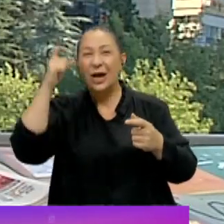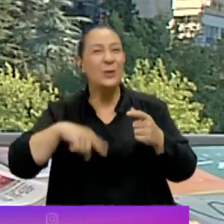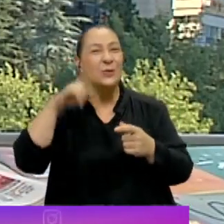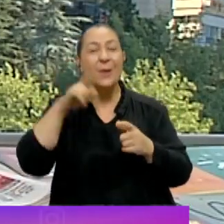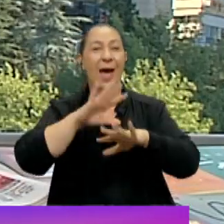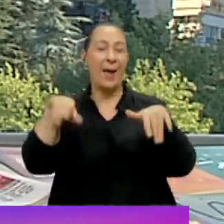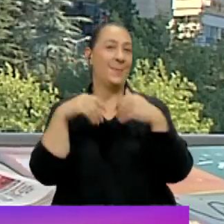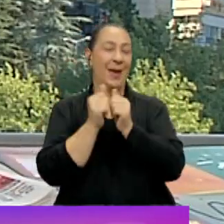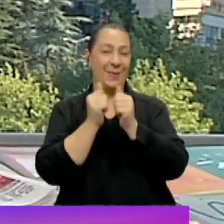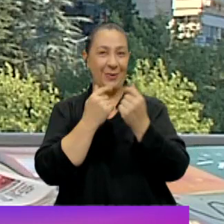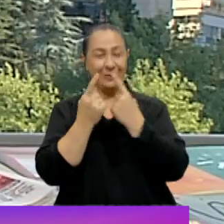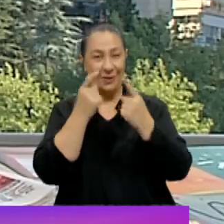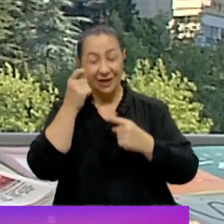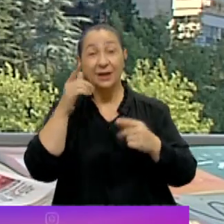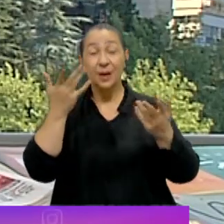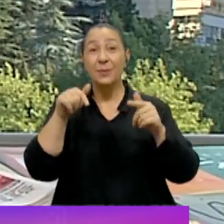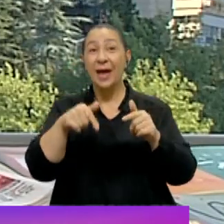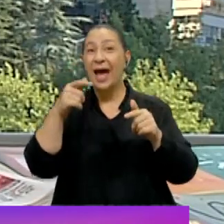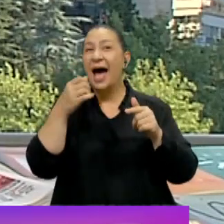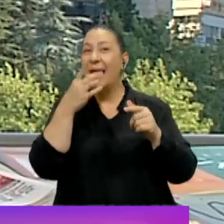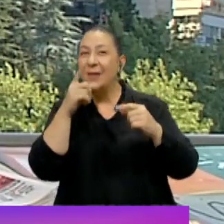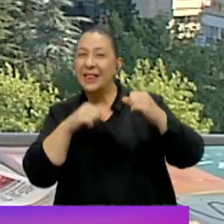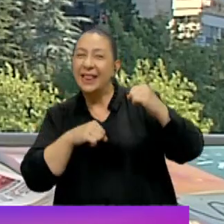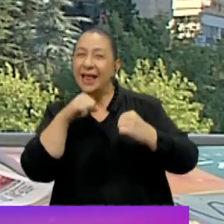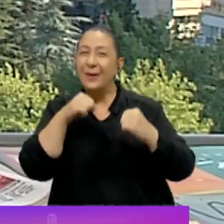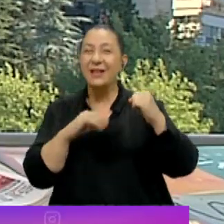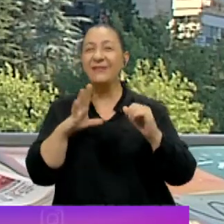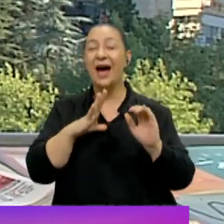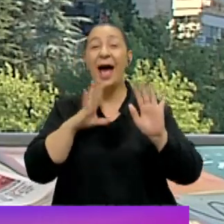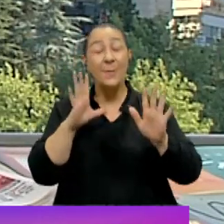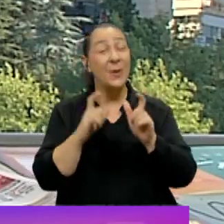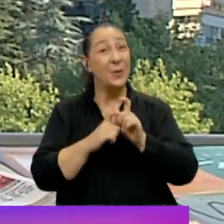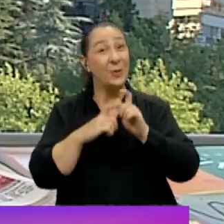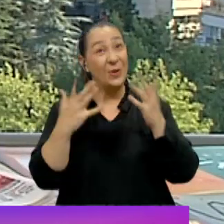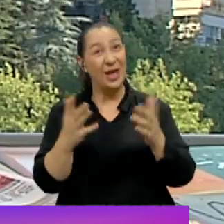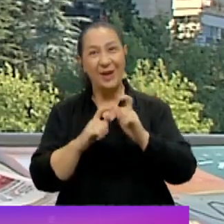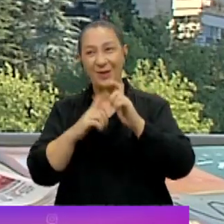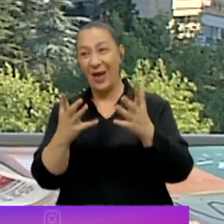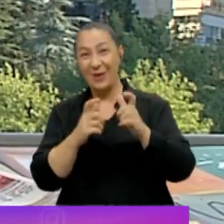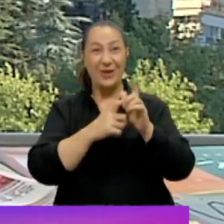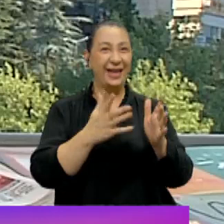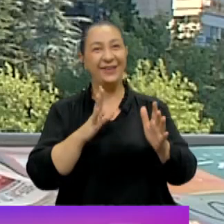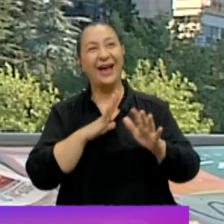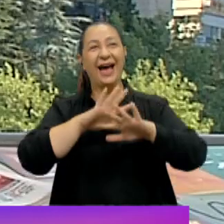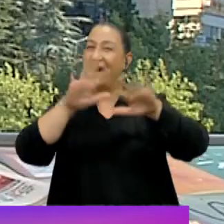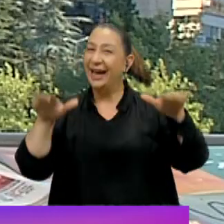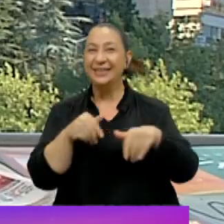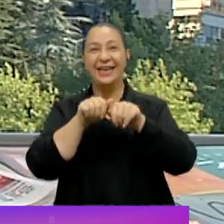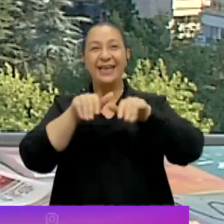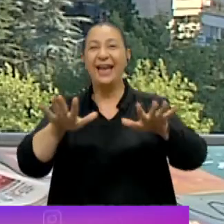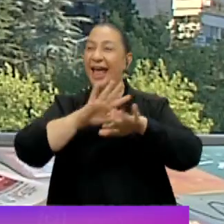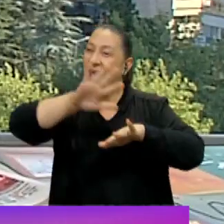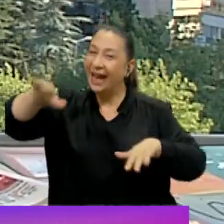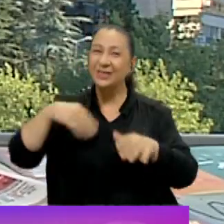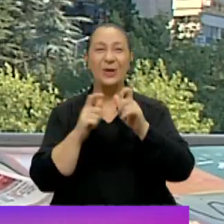hep birlikte konuşmayı özledik. Şimdi Ankara'da bir tatlı rekabet var, aynı zamanda günaydınlaşmalar da var. Herkese, şu anda yayında olan